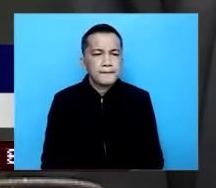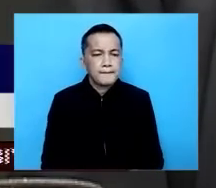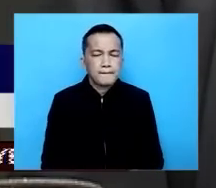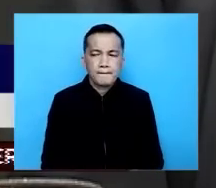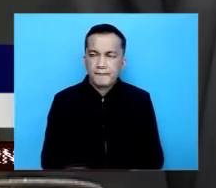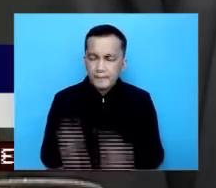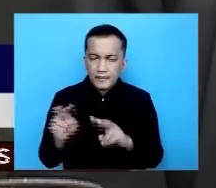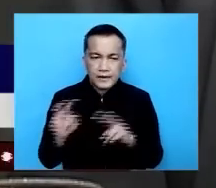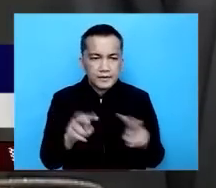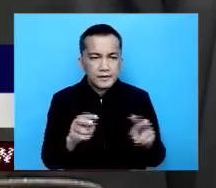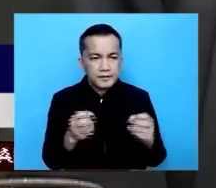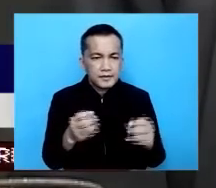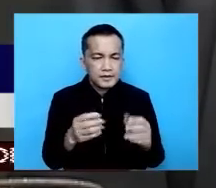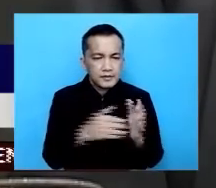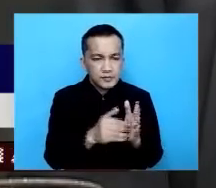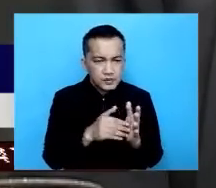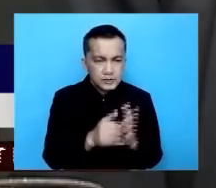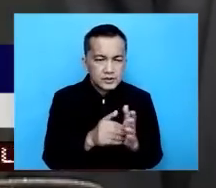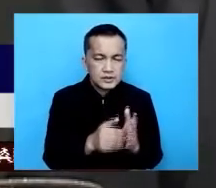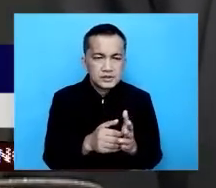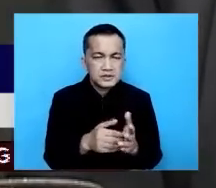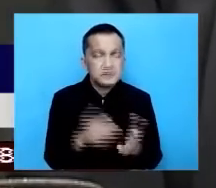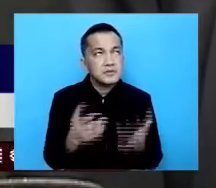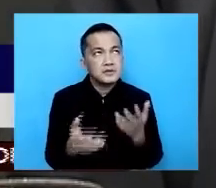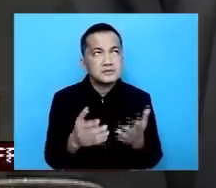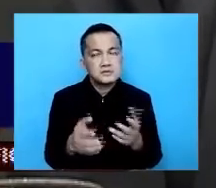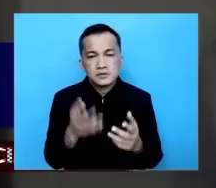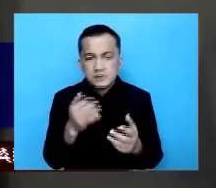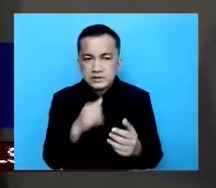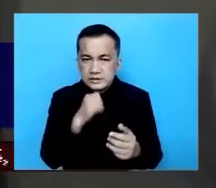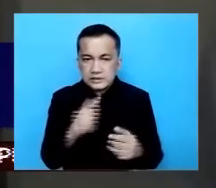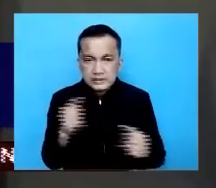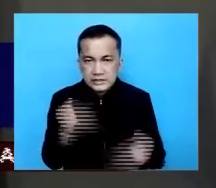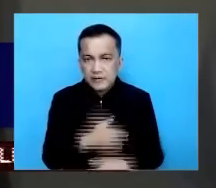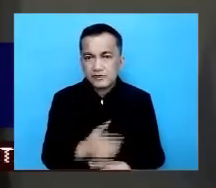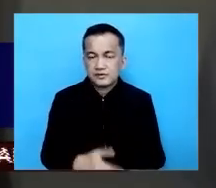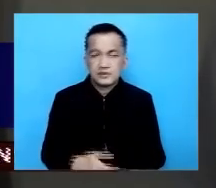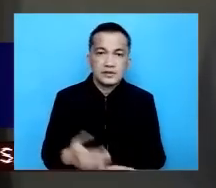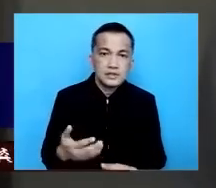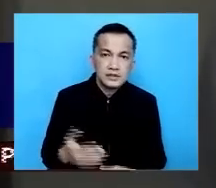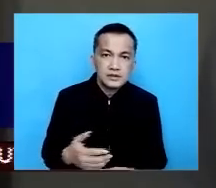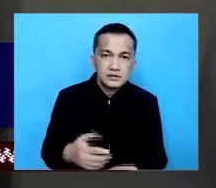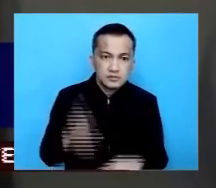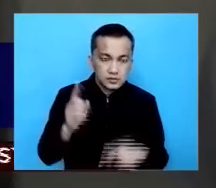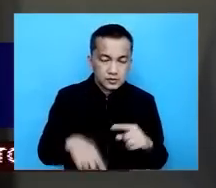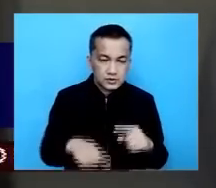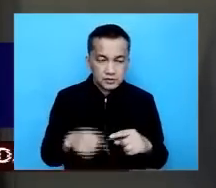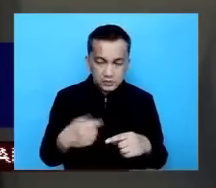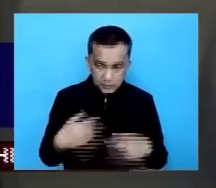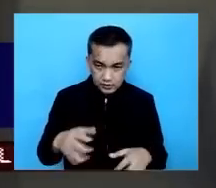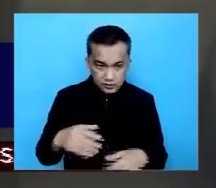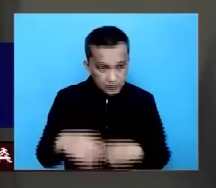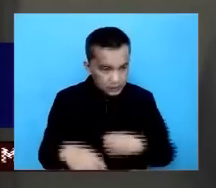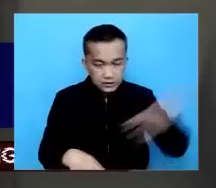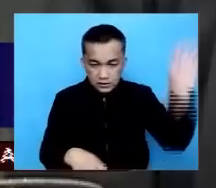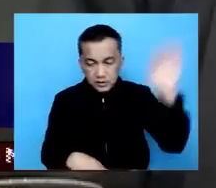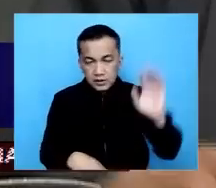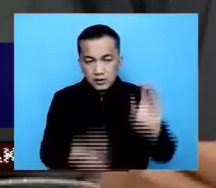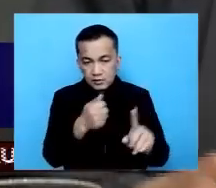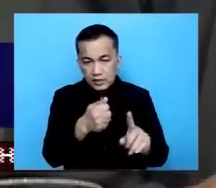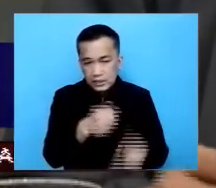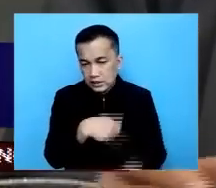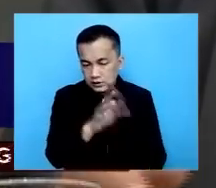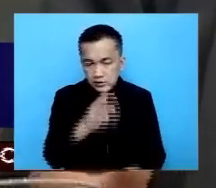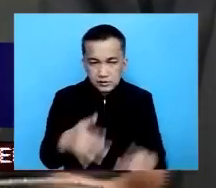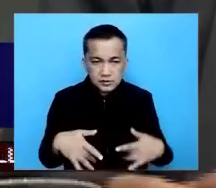medyo maraming weaknesses, kaya siguro hindi sila natakot. Hindi pwedeng pagkatapos mong paalisin ay bahala na kayo sa buhay nyo.